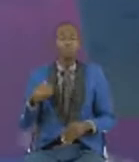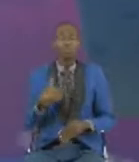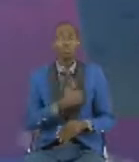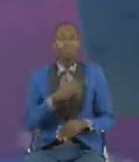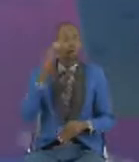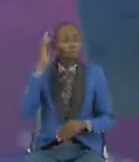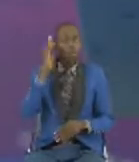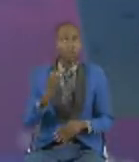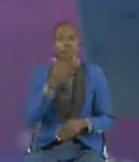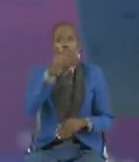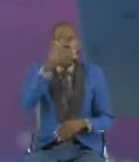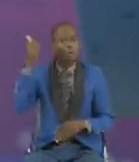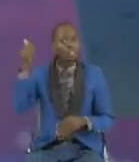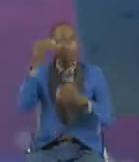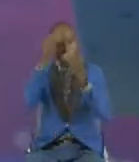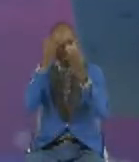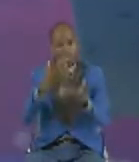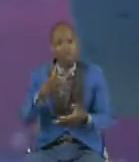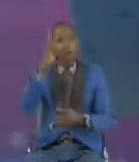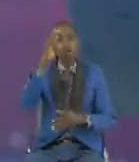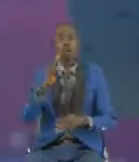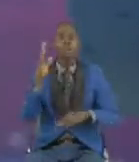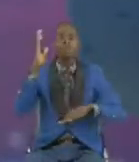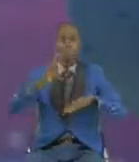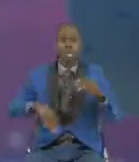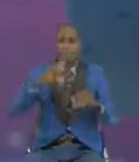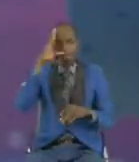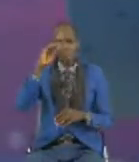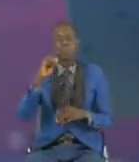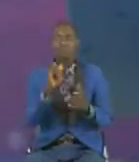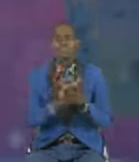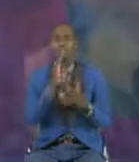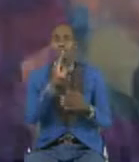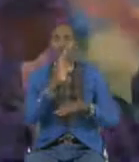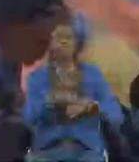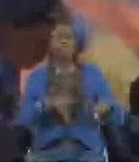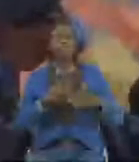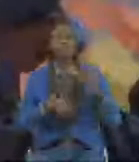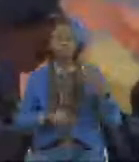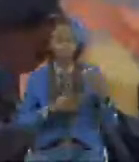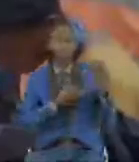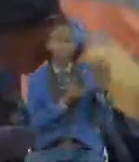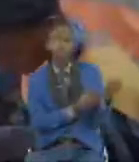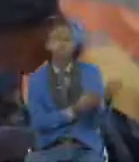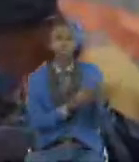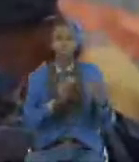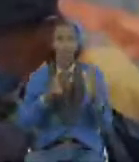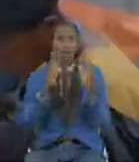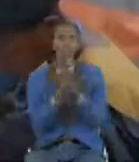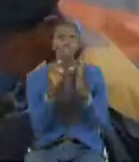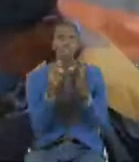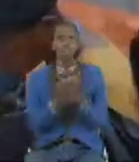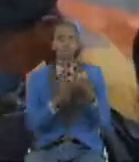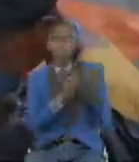il faut obéir à Dieu plutôt qu'aux hommes. Ça, c'est le courage. Et ça, c'est le courage. Je prie que